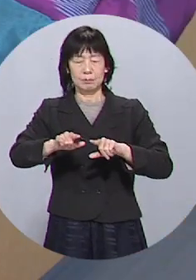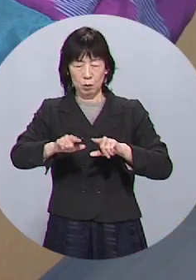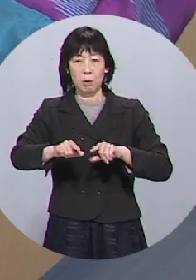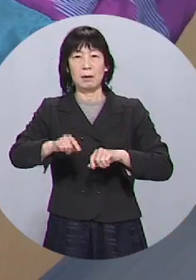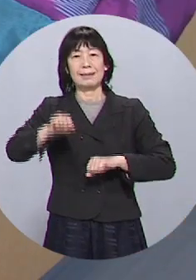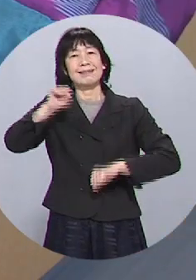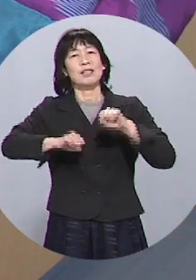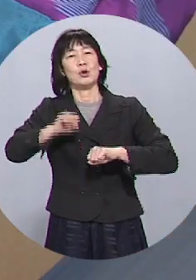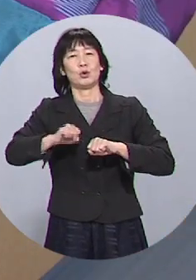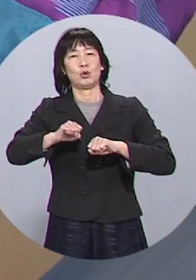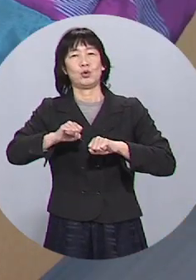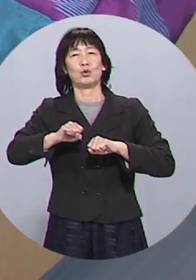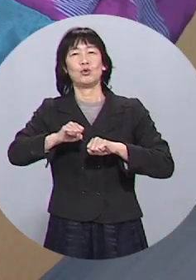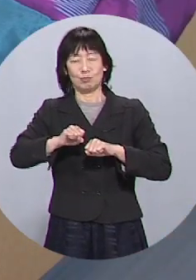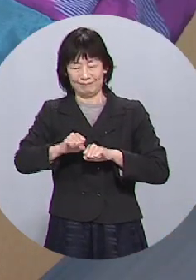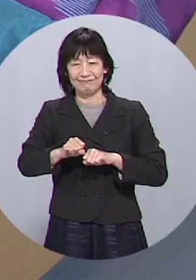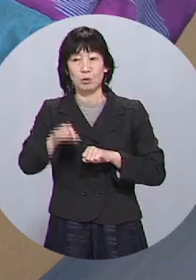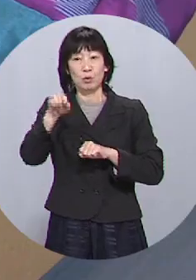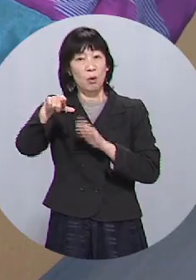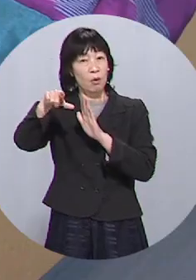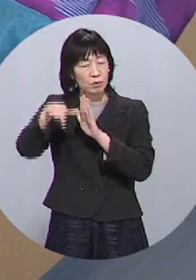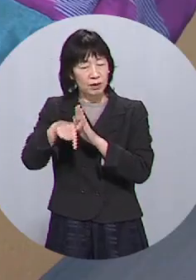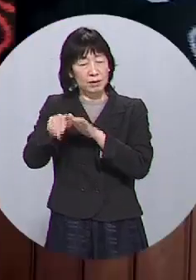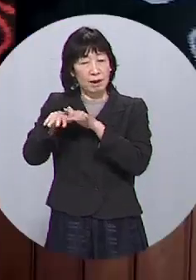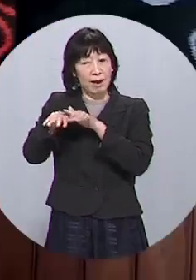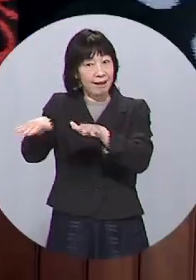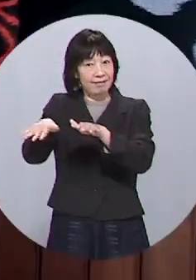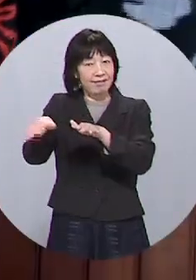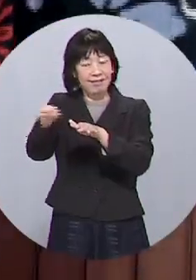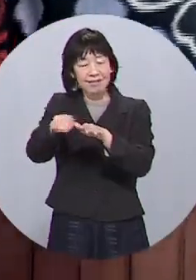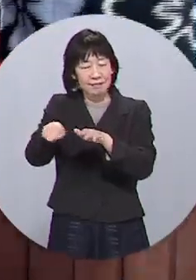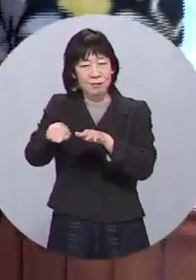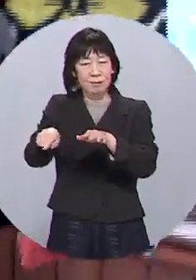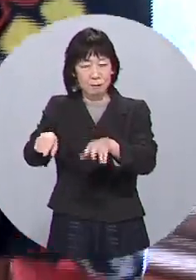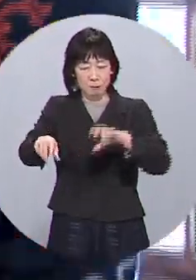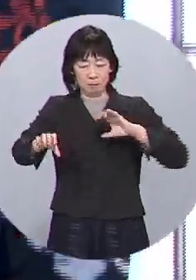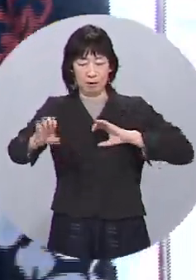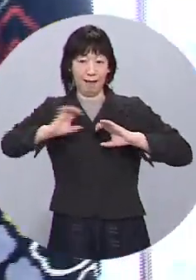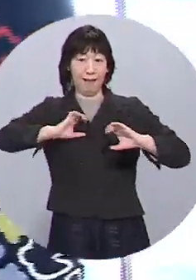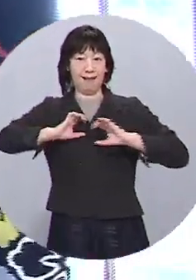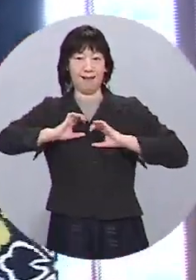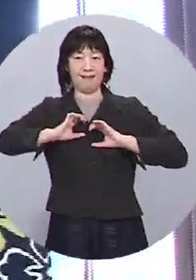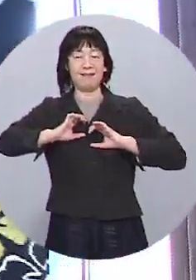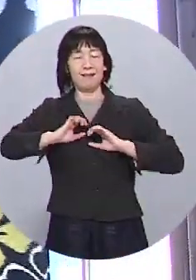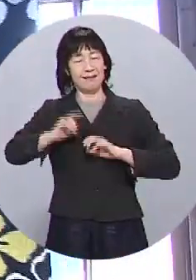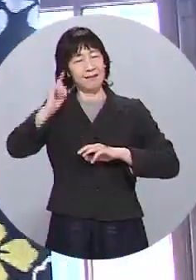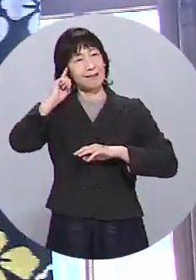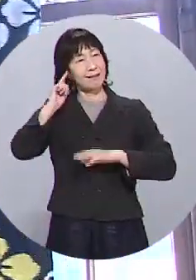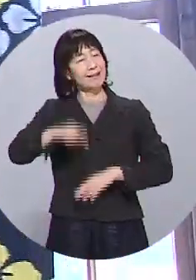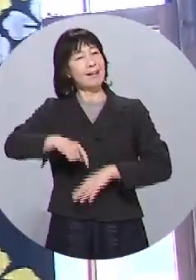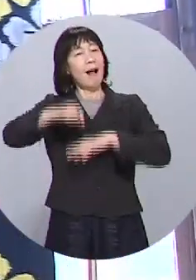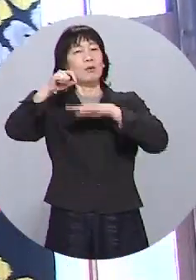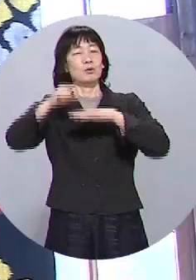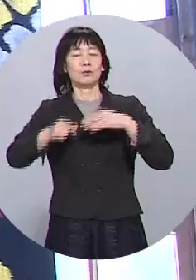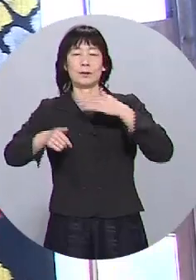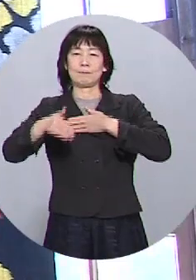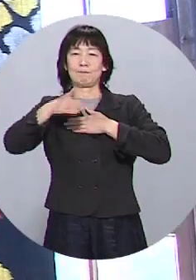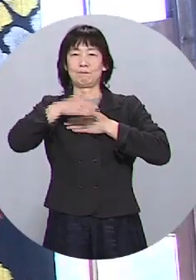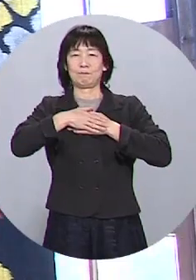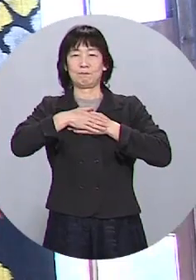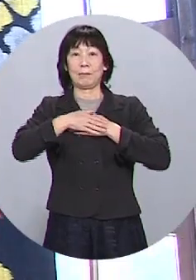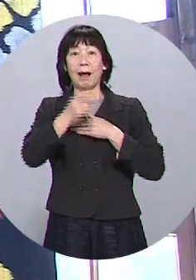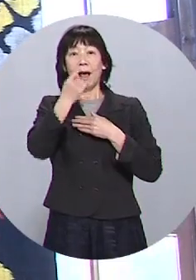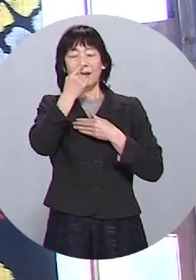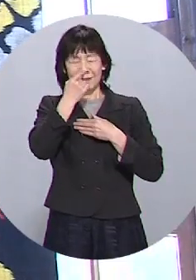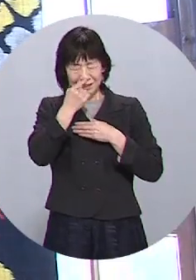すぐに銘仙は取り入れて柄を作ったりするんですよ。で、気取らなさ、 はい、 軽やかさ、すごい銘仙の私はも